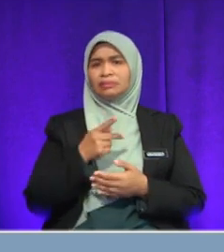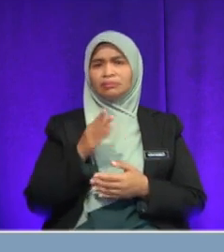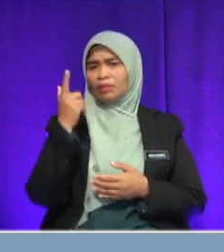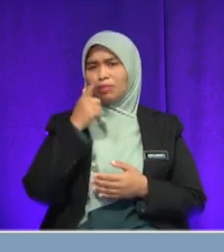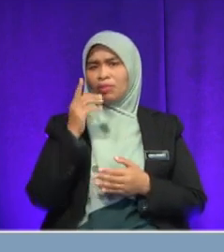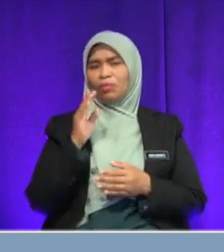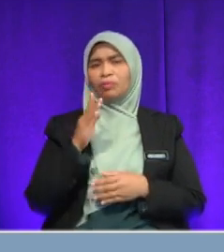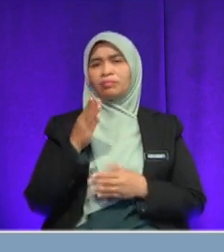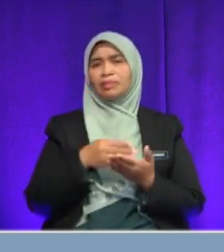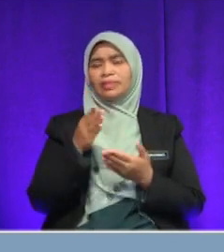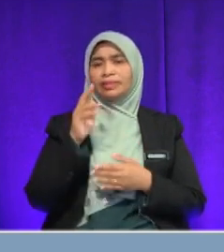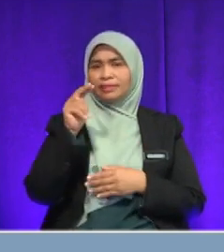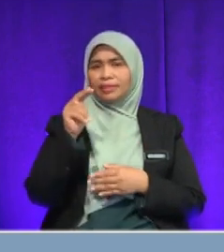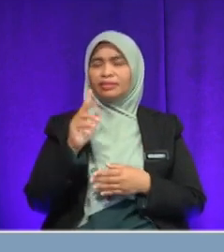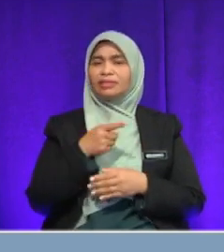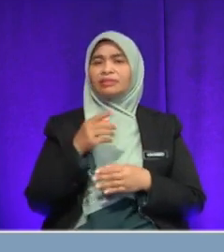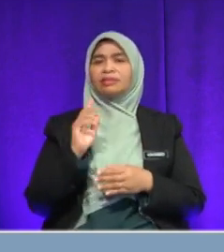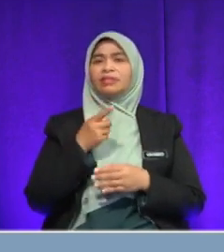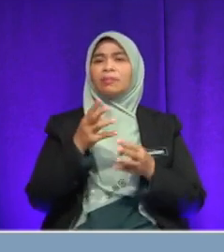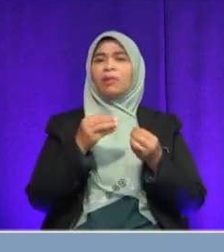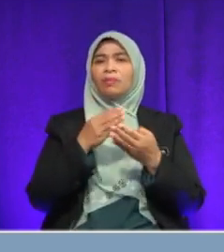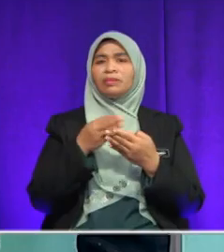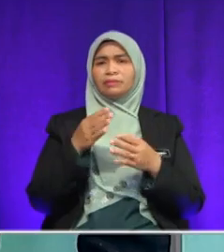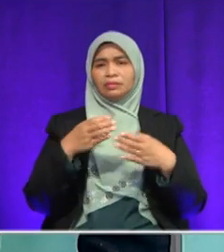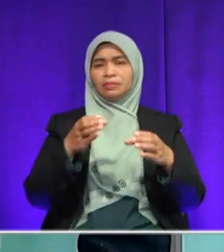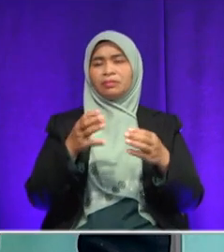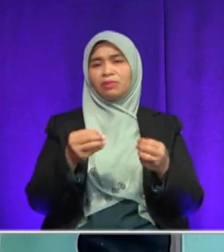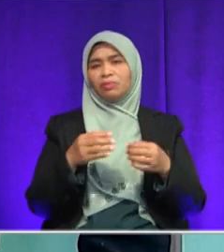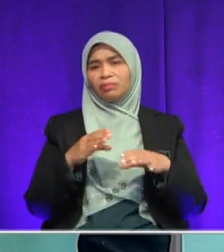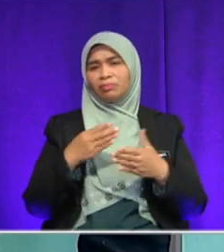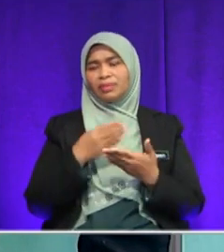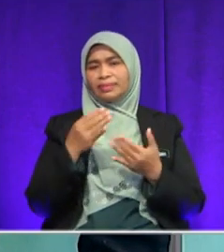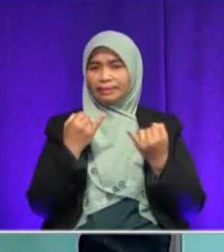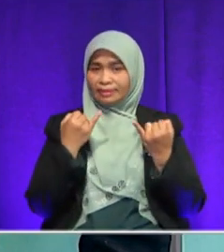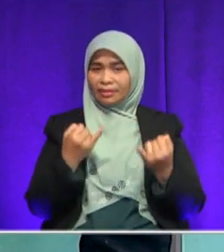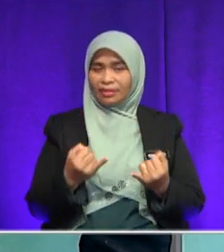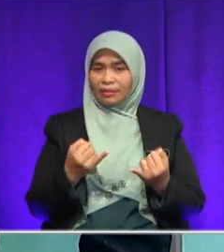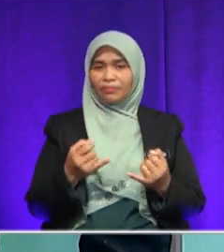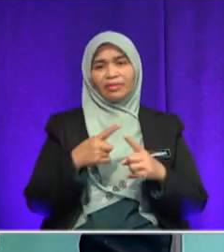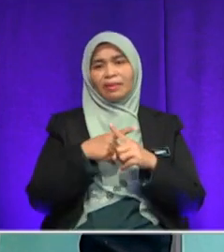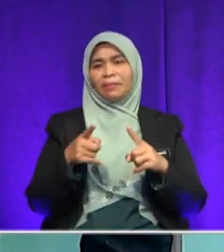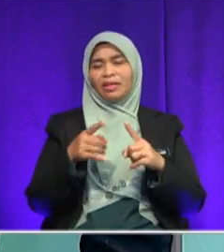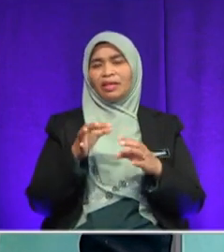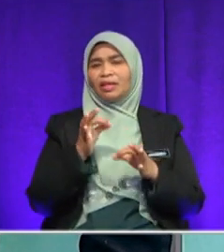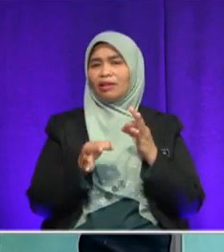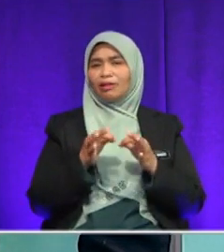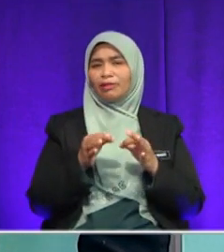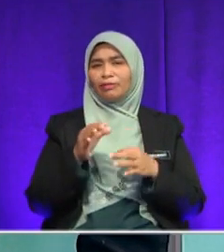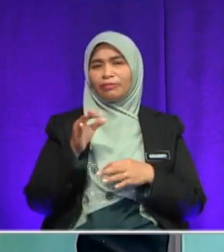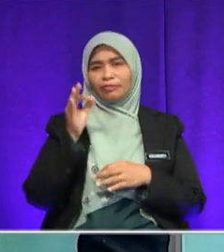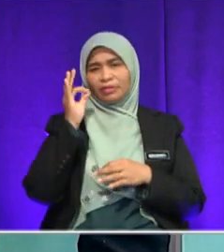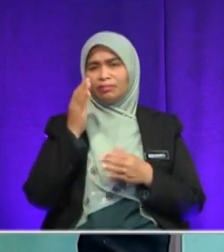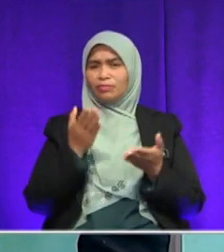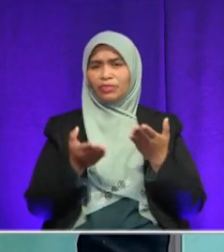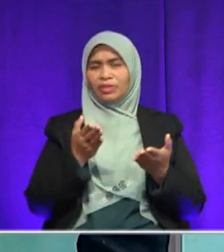sekarang. Cepat-cepat kita akan beli barang tadi sekarang. Sebaliknya apabila dijangkakan harga turun pada masa depan, kita stop